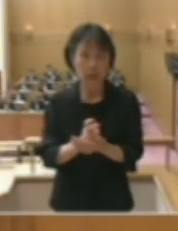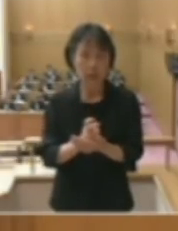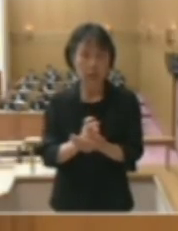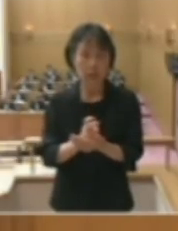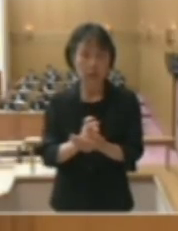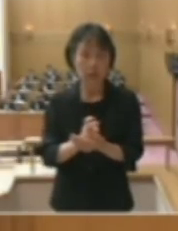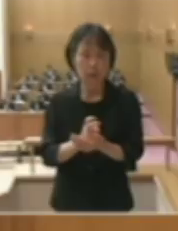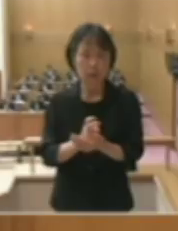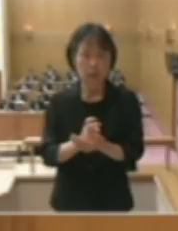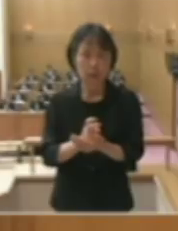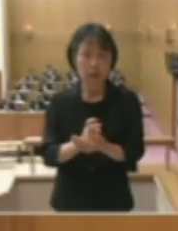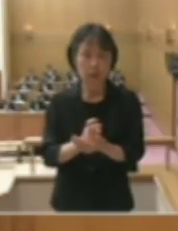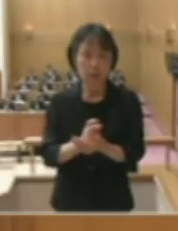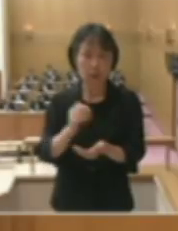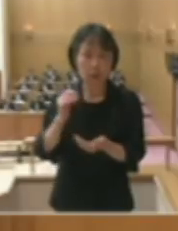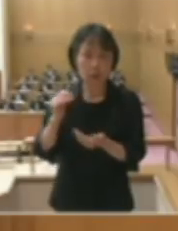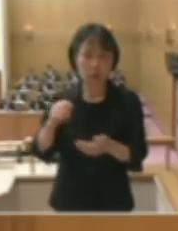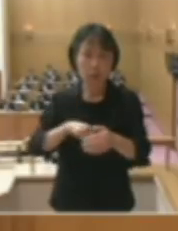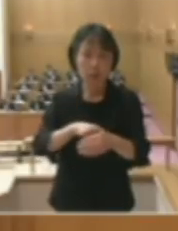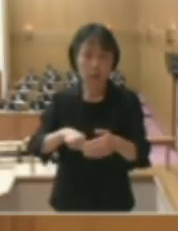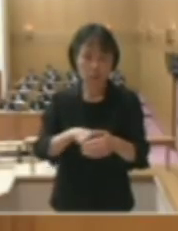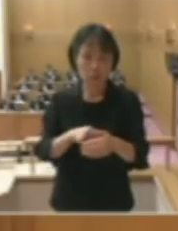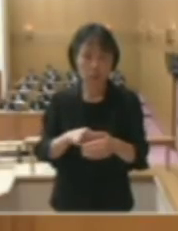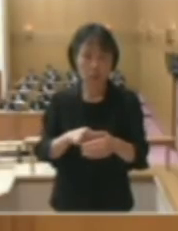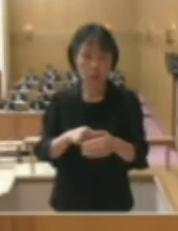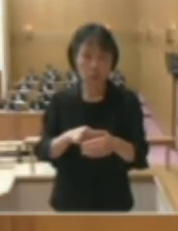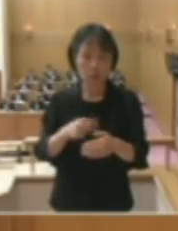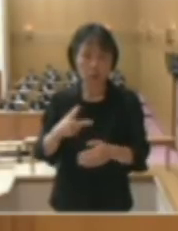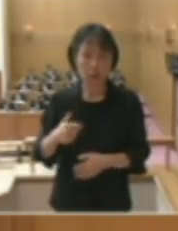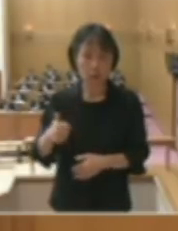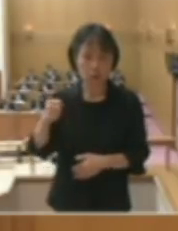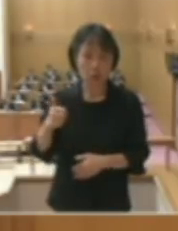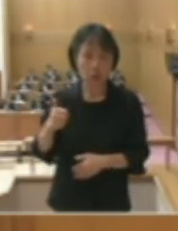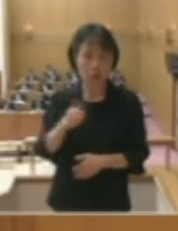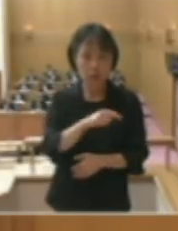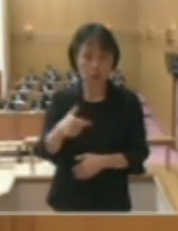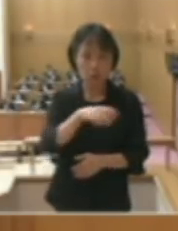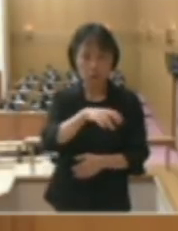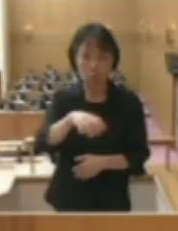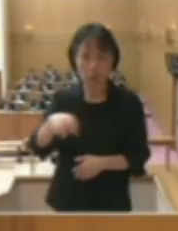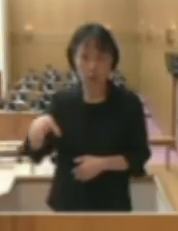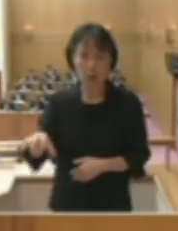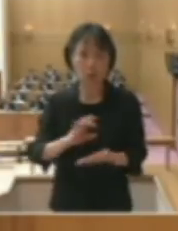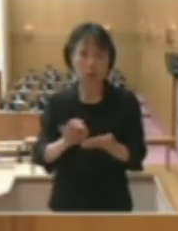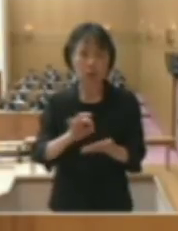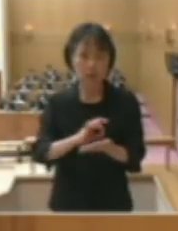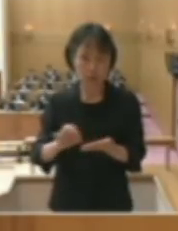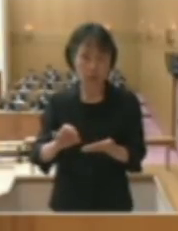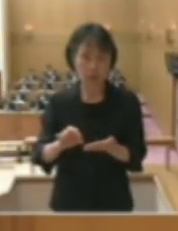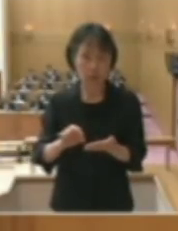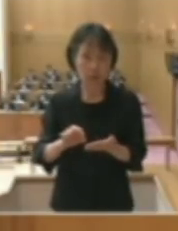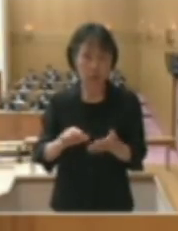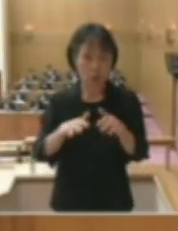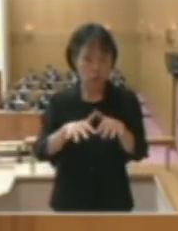であります。市長は各所のチャンネル等を活用し、その普及徹底を図